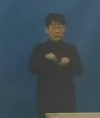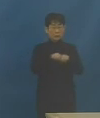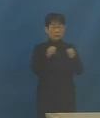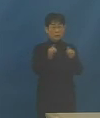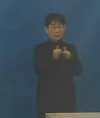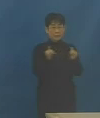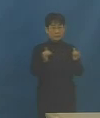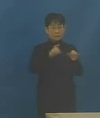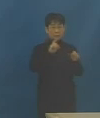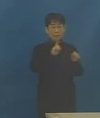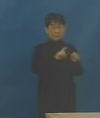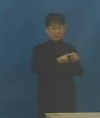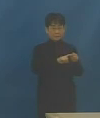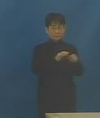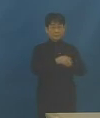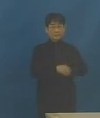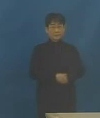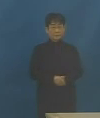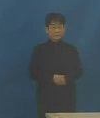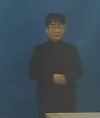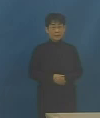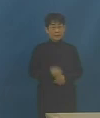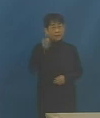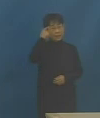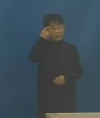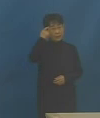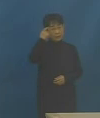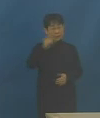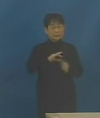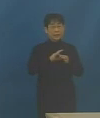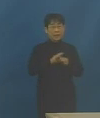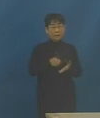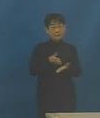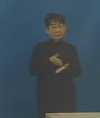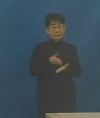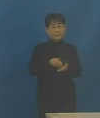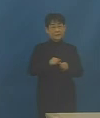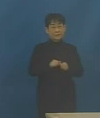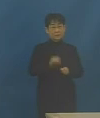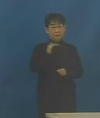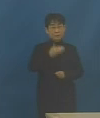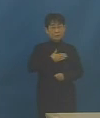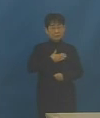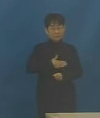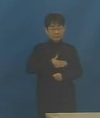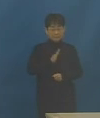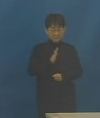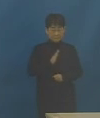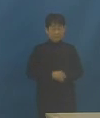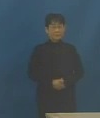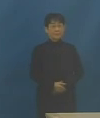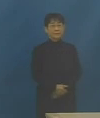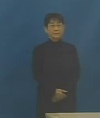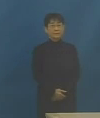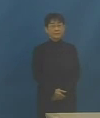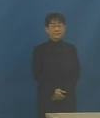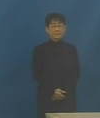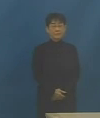ために5愛を申し上げながらさせていただきたいと思いますことをお許しいただきたいと思います